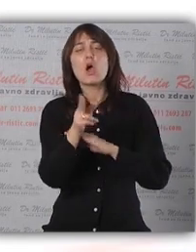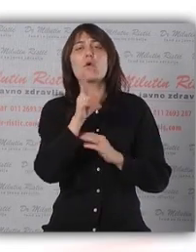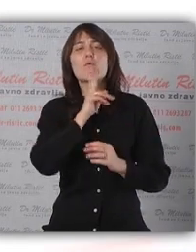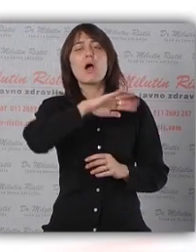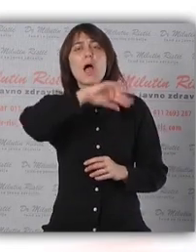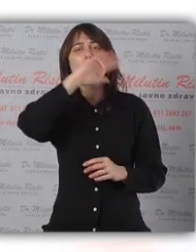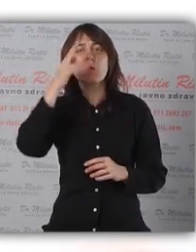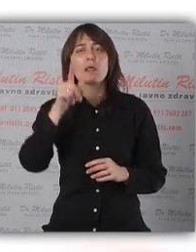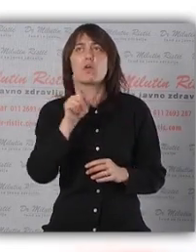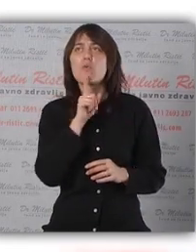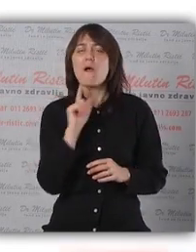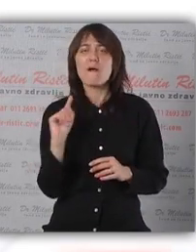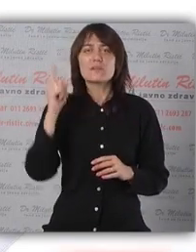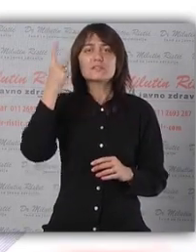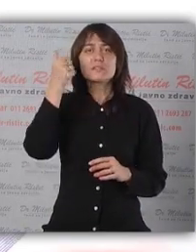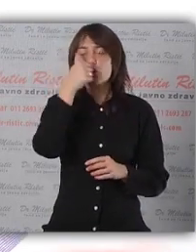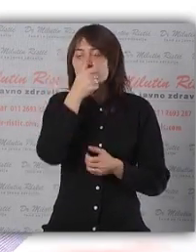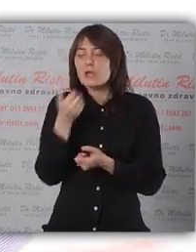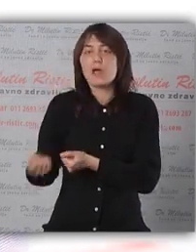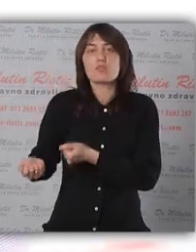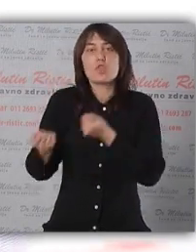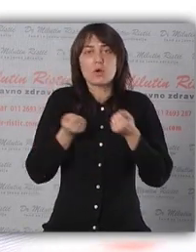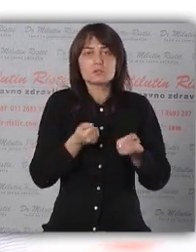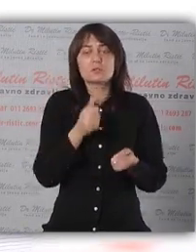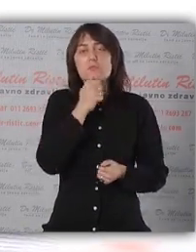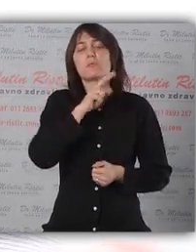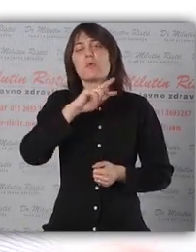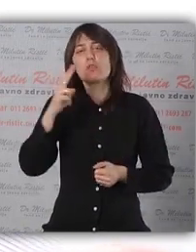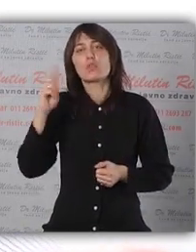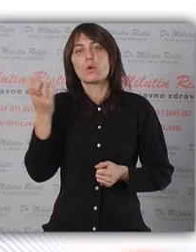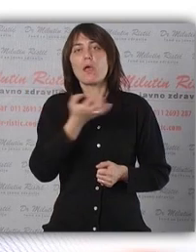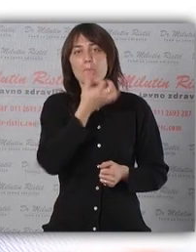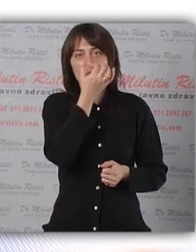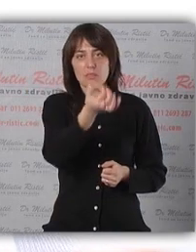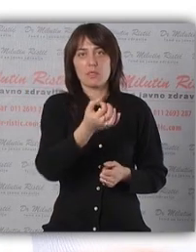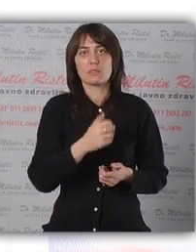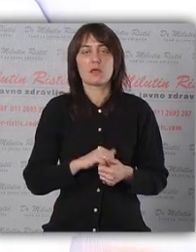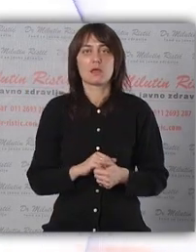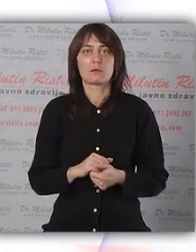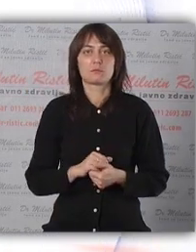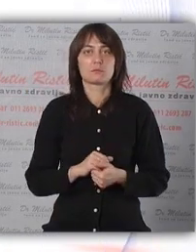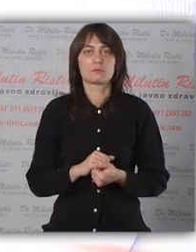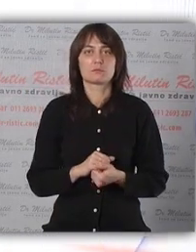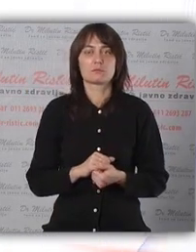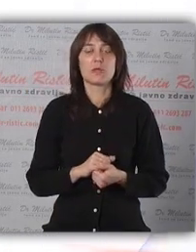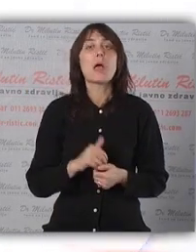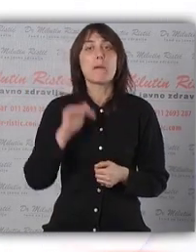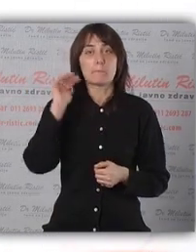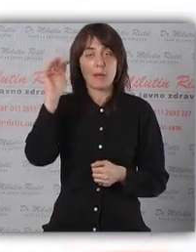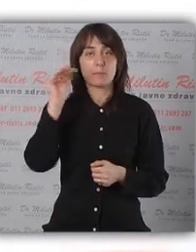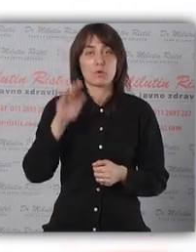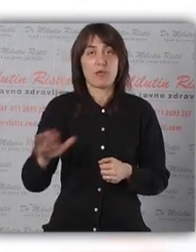deteta krenuti, na koju planinu, koje nadmorske visine, šta poneti itd.